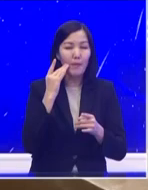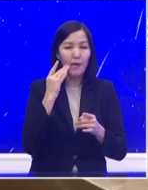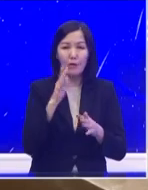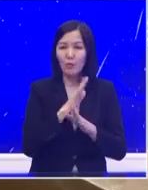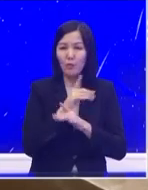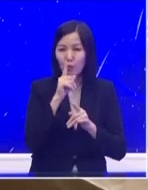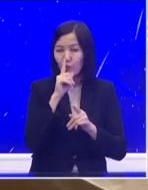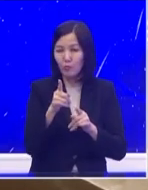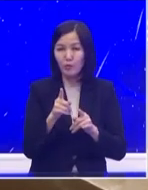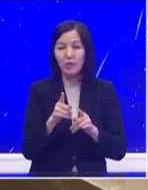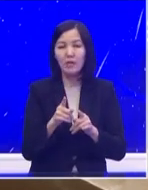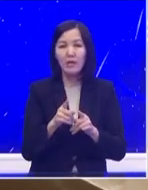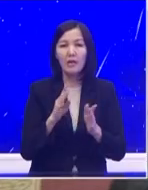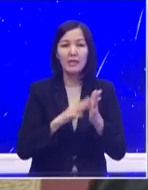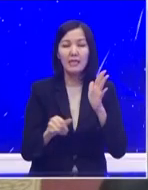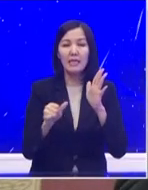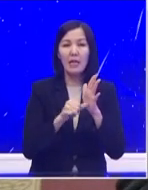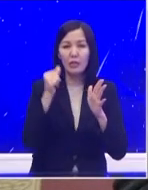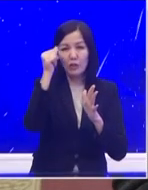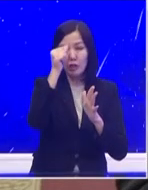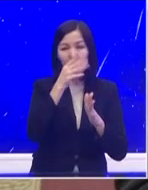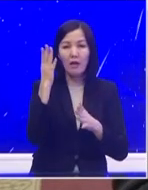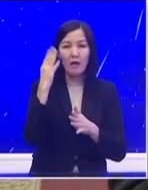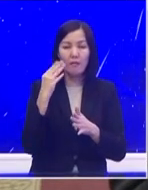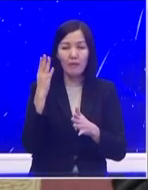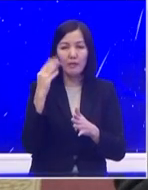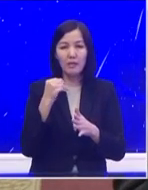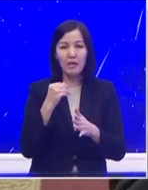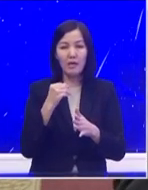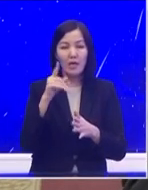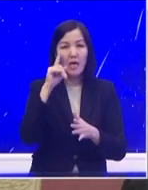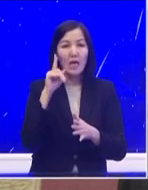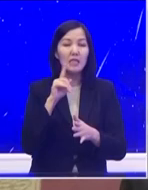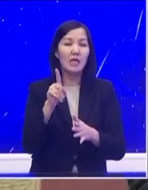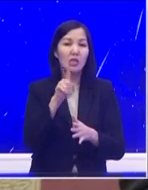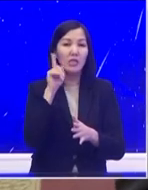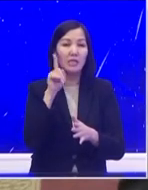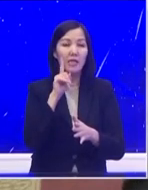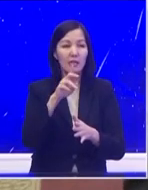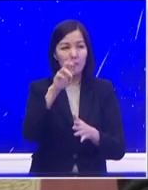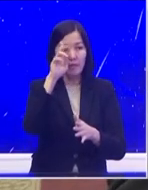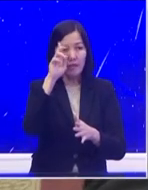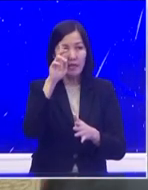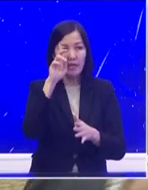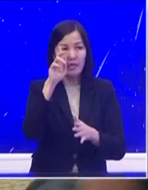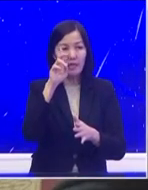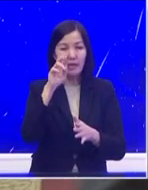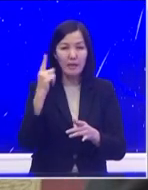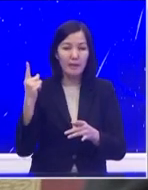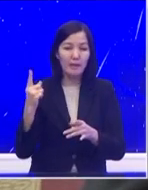келеді, айта бергім. 86 жылғы Алматыдағы осы қазақтың мемлекеттілігінің